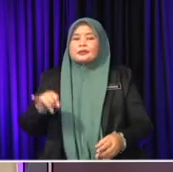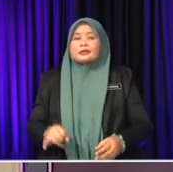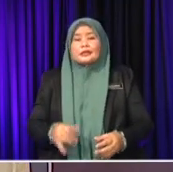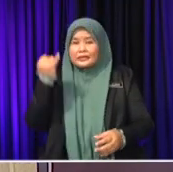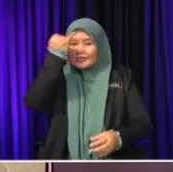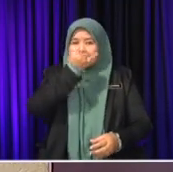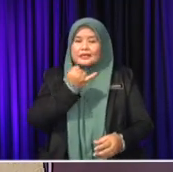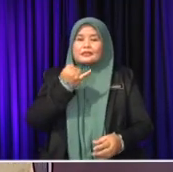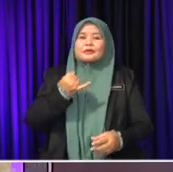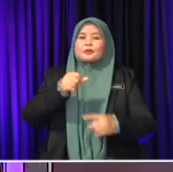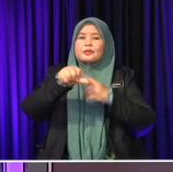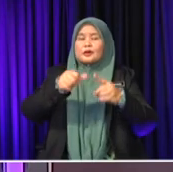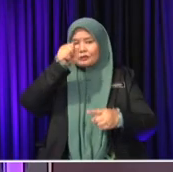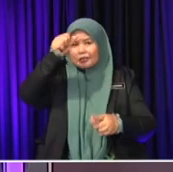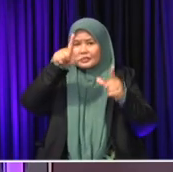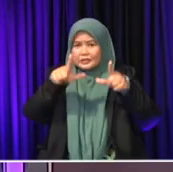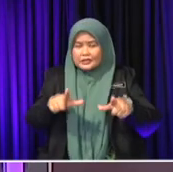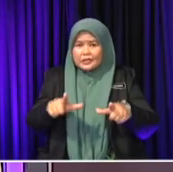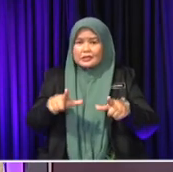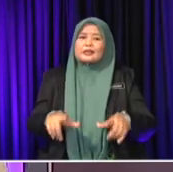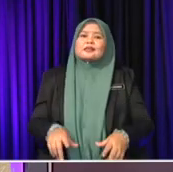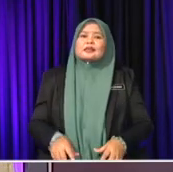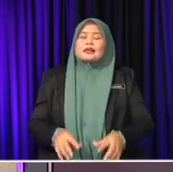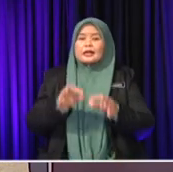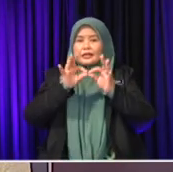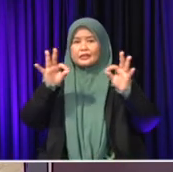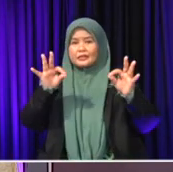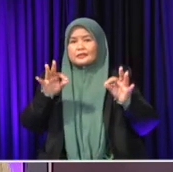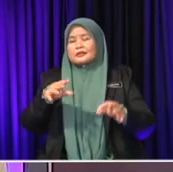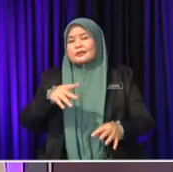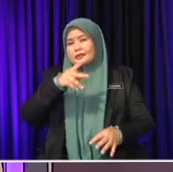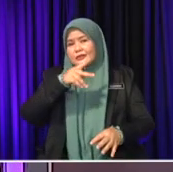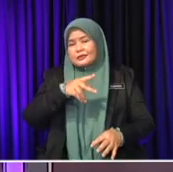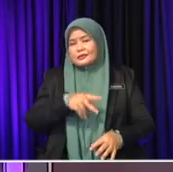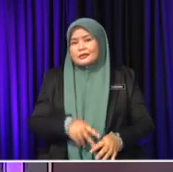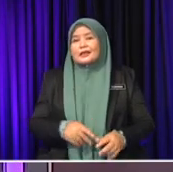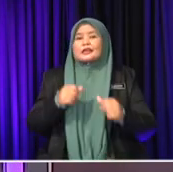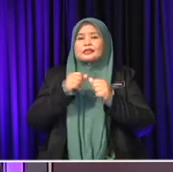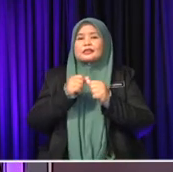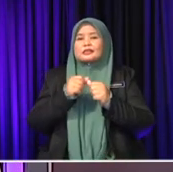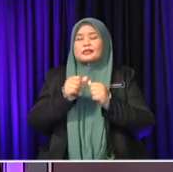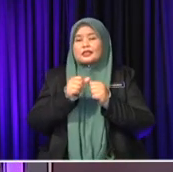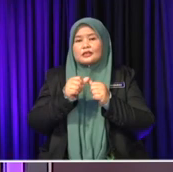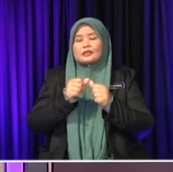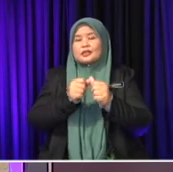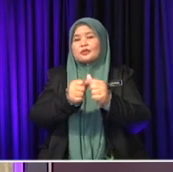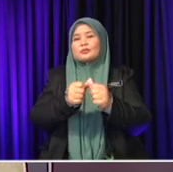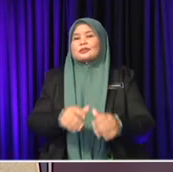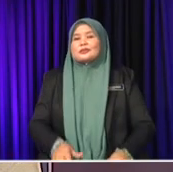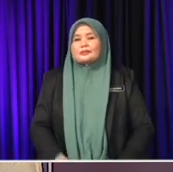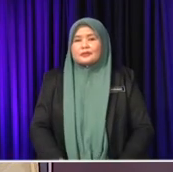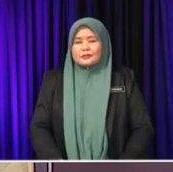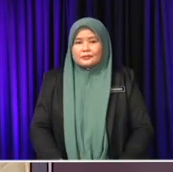ya apabila Allah letakkan kalimat taaruf karena akan diikuti dengan attafahum dengan